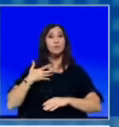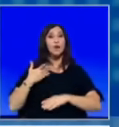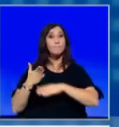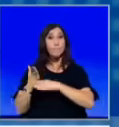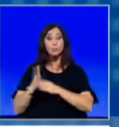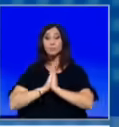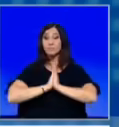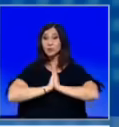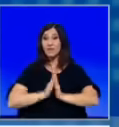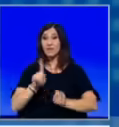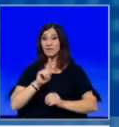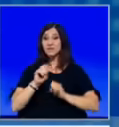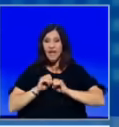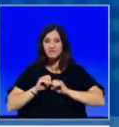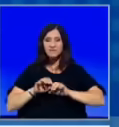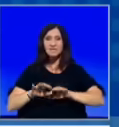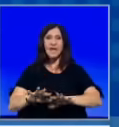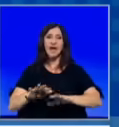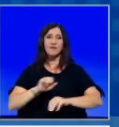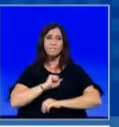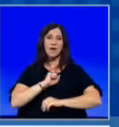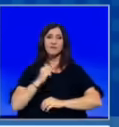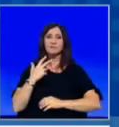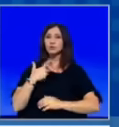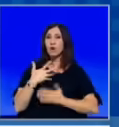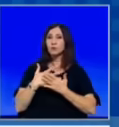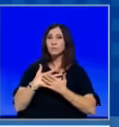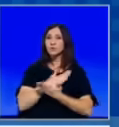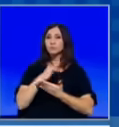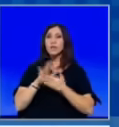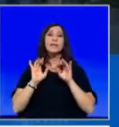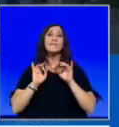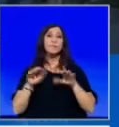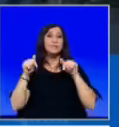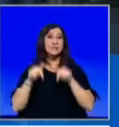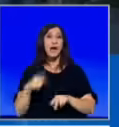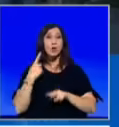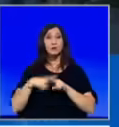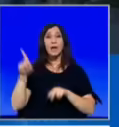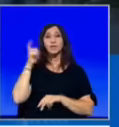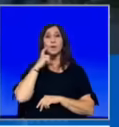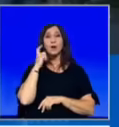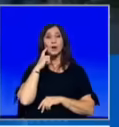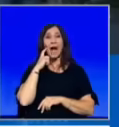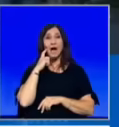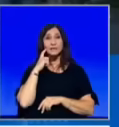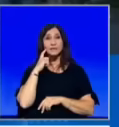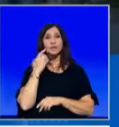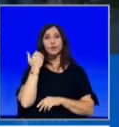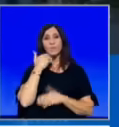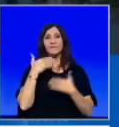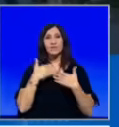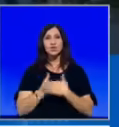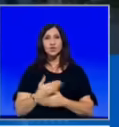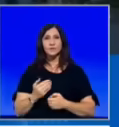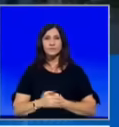помощ и призова да не се всява паника в социалните мрежи. С последна информация сега. Йорданка Бакалска. Добър вечер.